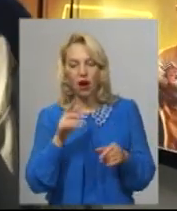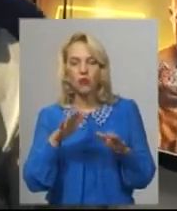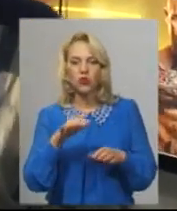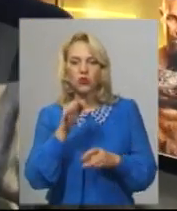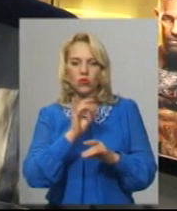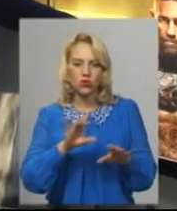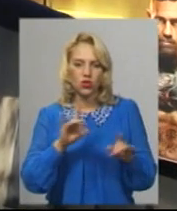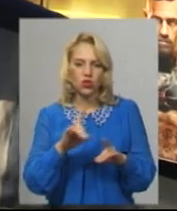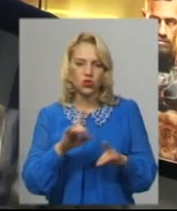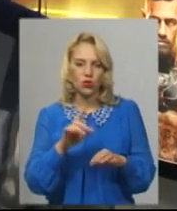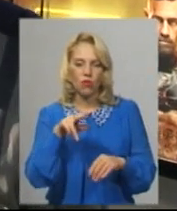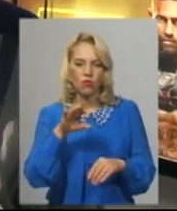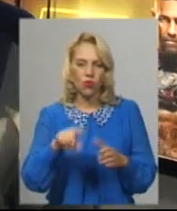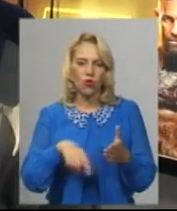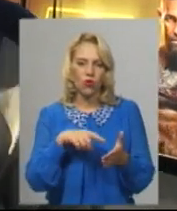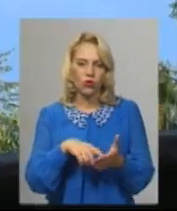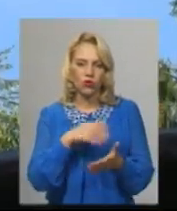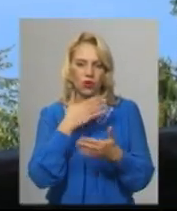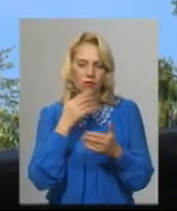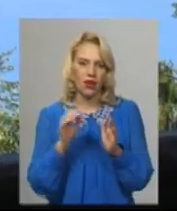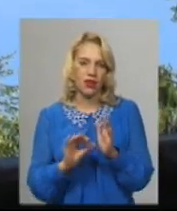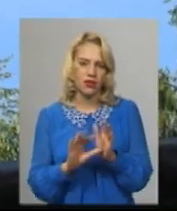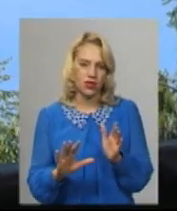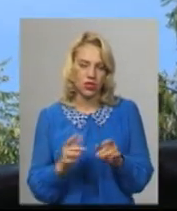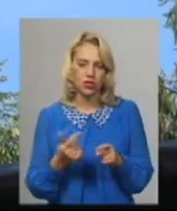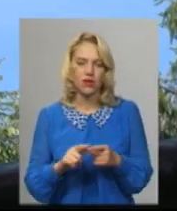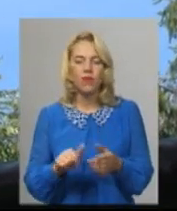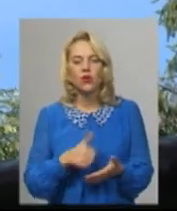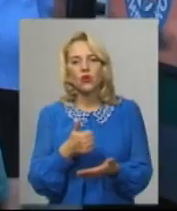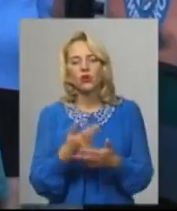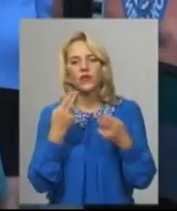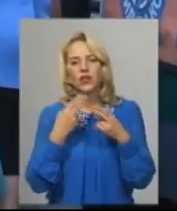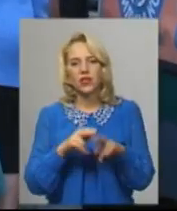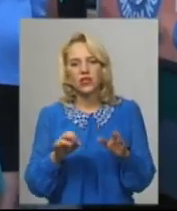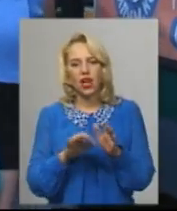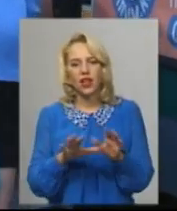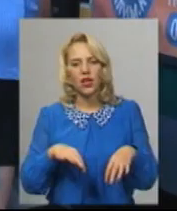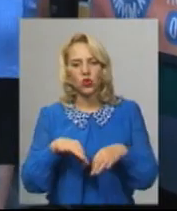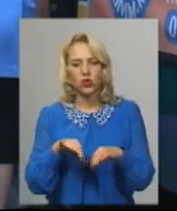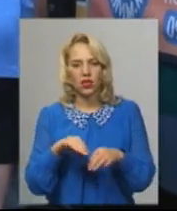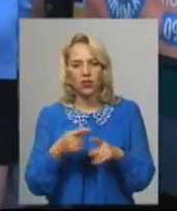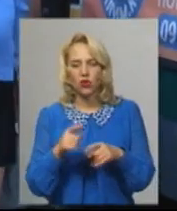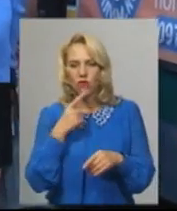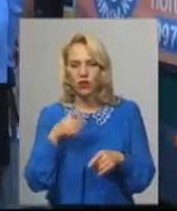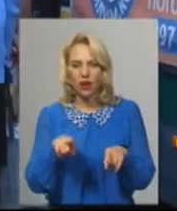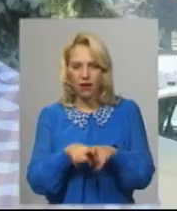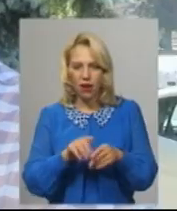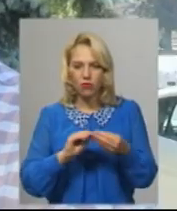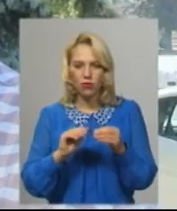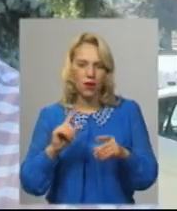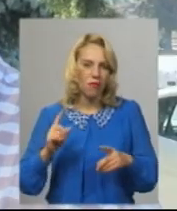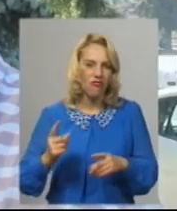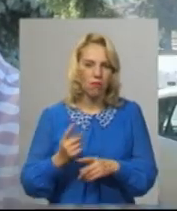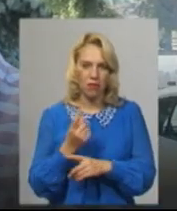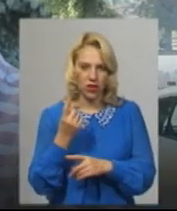нема по городу електричності, всі стоять. Головний інженер електротрансу Олексій Ковтун каже, така проблема у місті виникла вперше. То